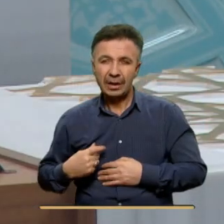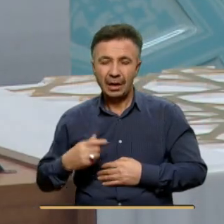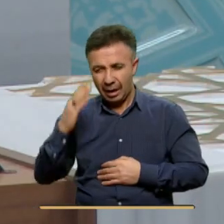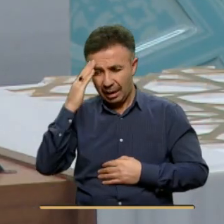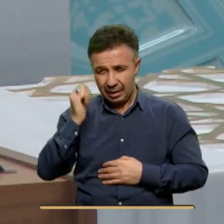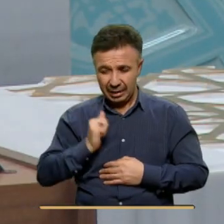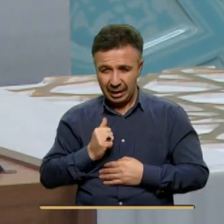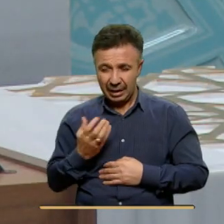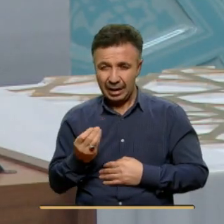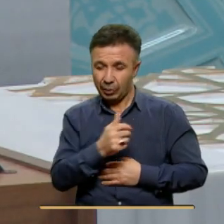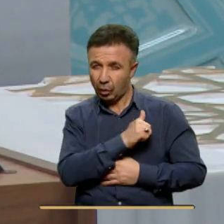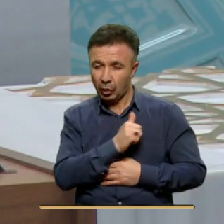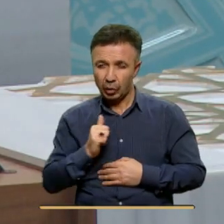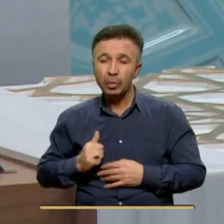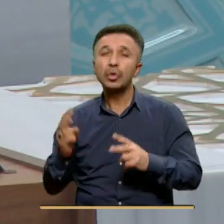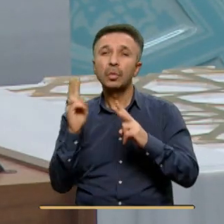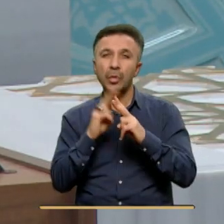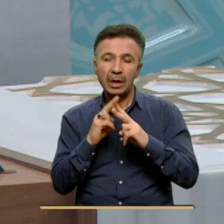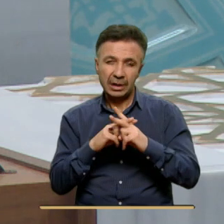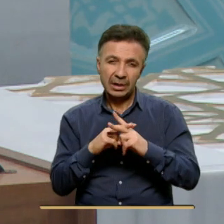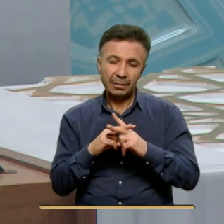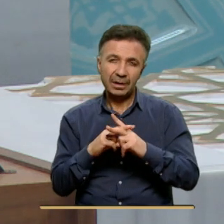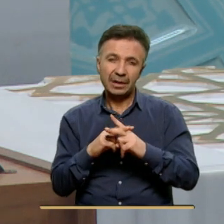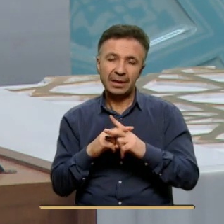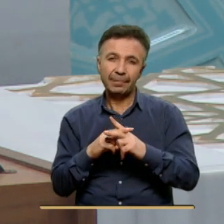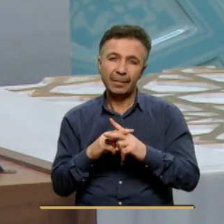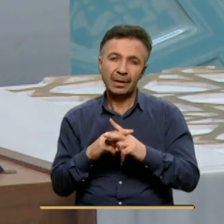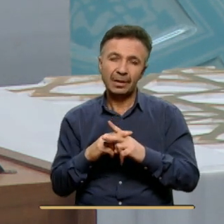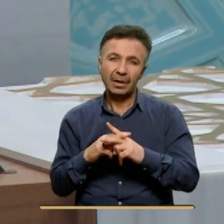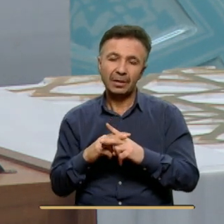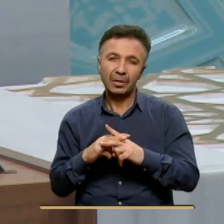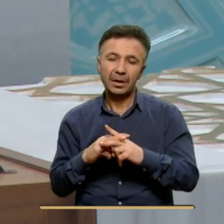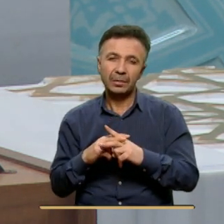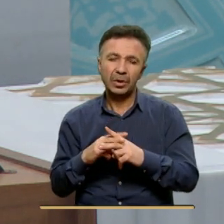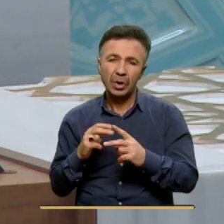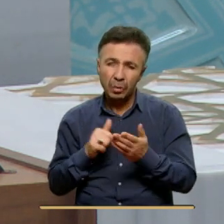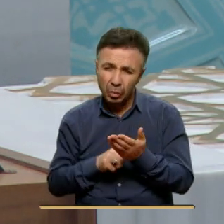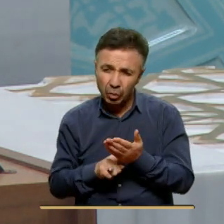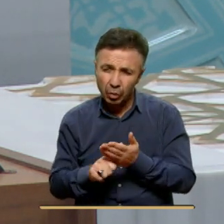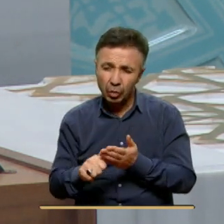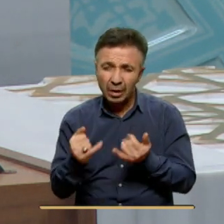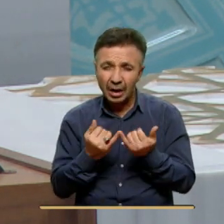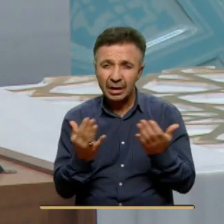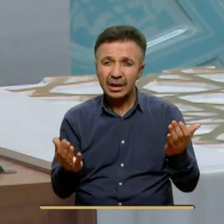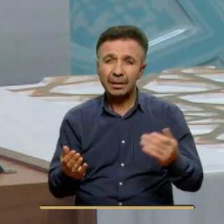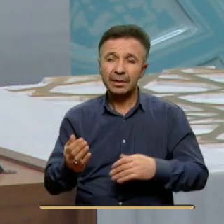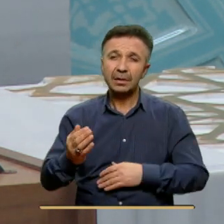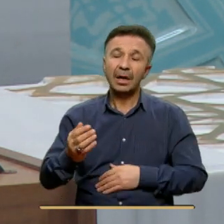korucularımızı, polisimizi, cephede ve gerisinde görev yapan tüm kardeşlerimizi sen koru